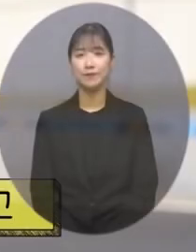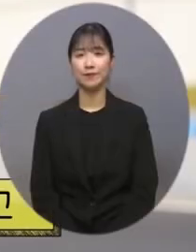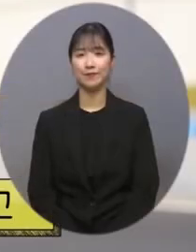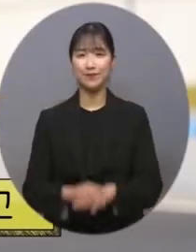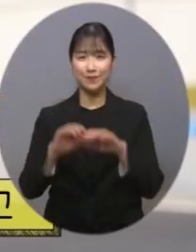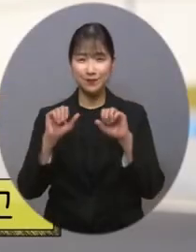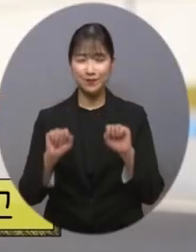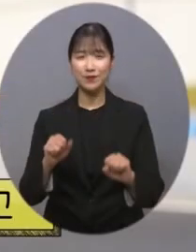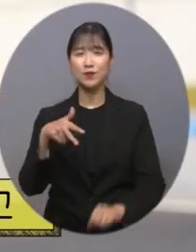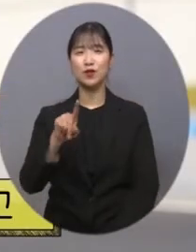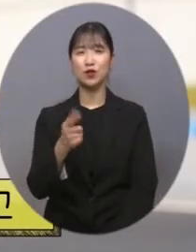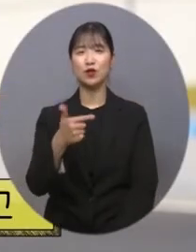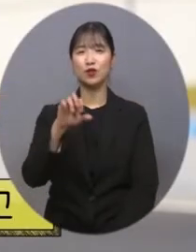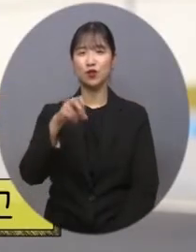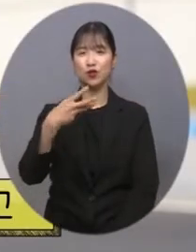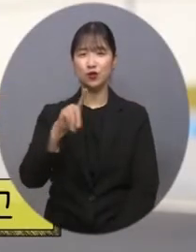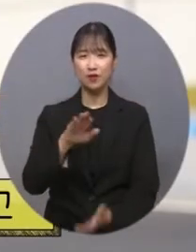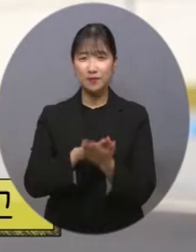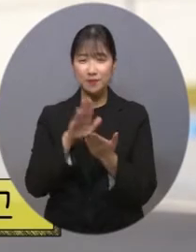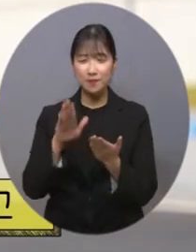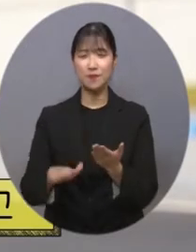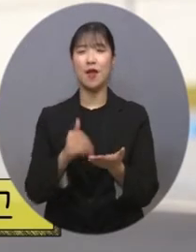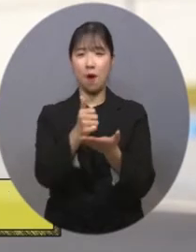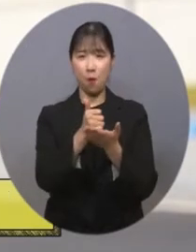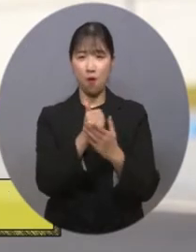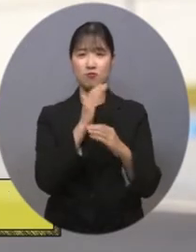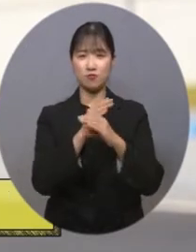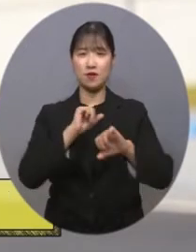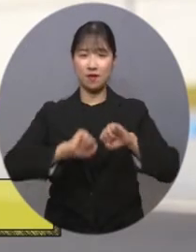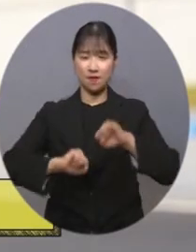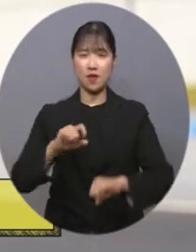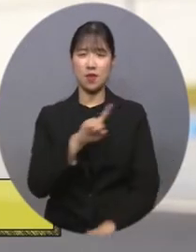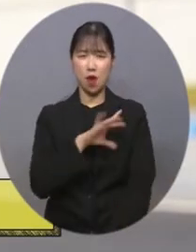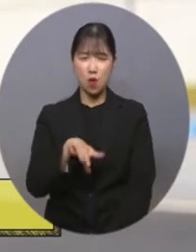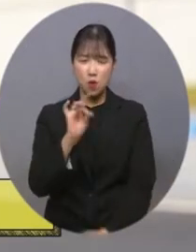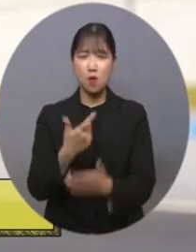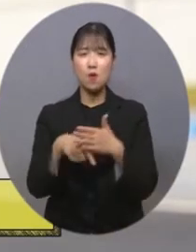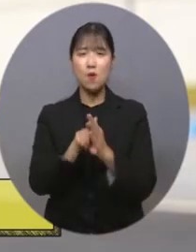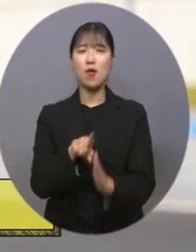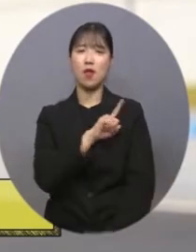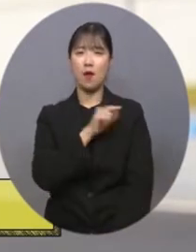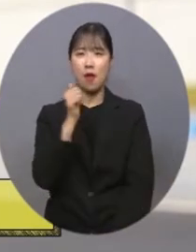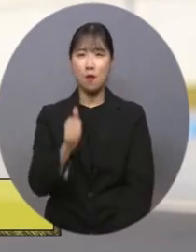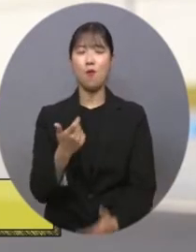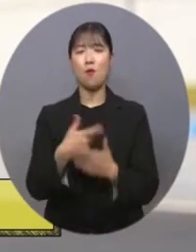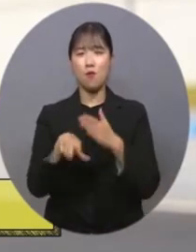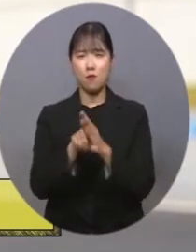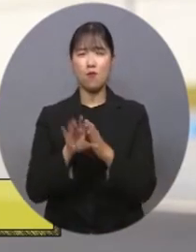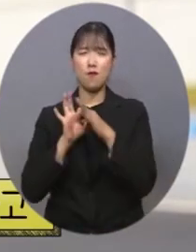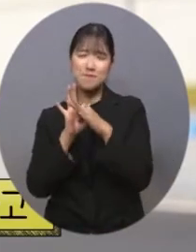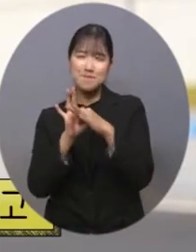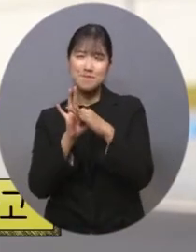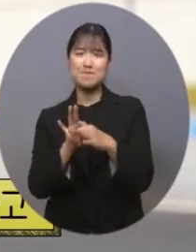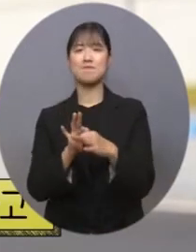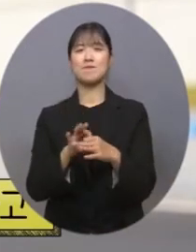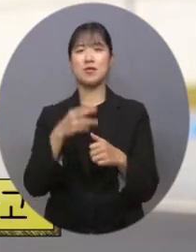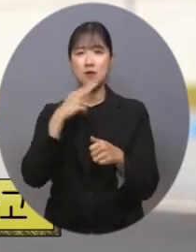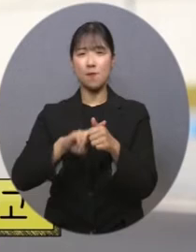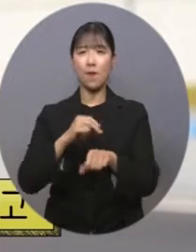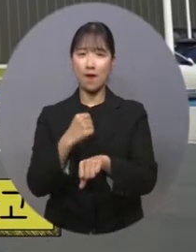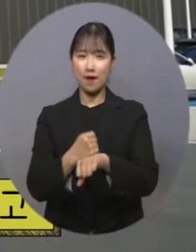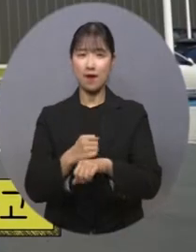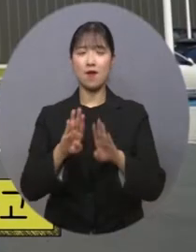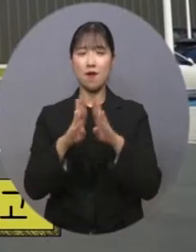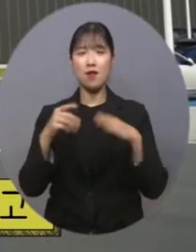안녕하세요. 전유라입니다. 고객을 중심으로 행동하고 최초를 위해 최고를 위해 끊임없이 시도한다. 열린